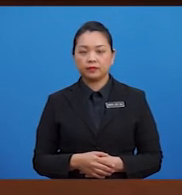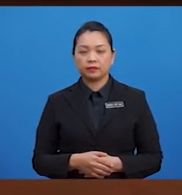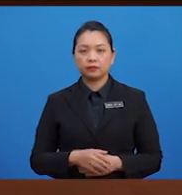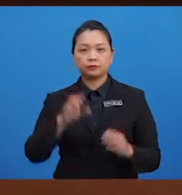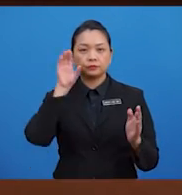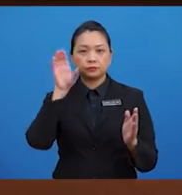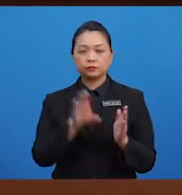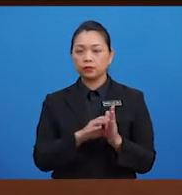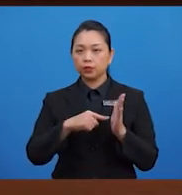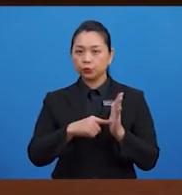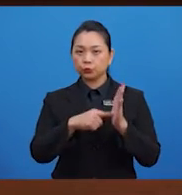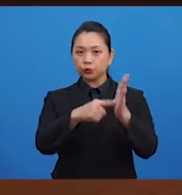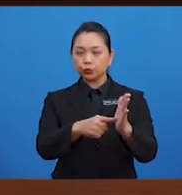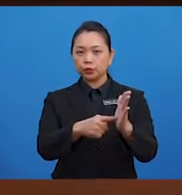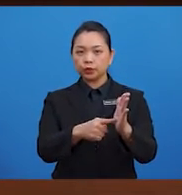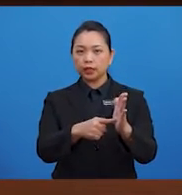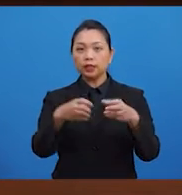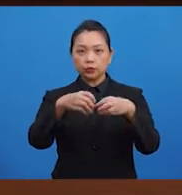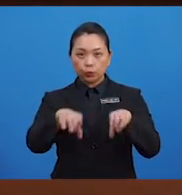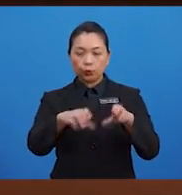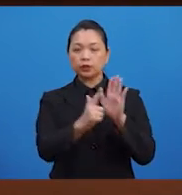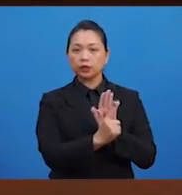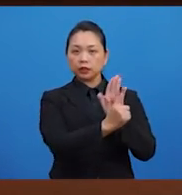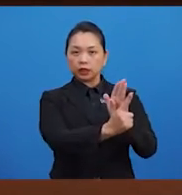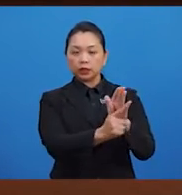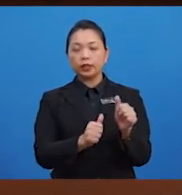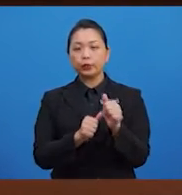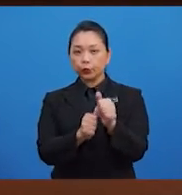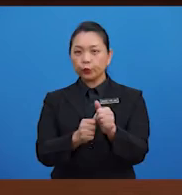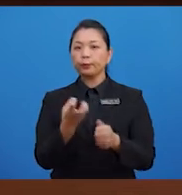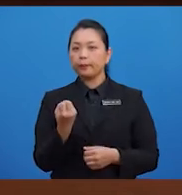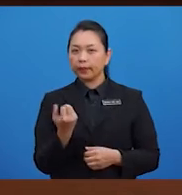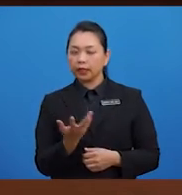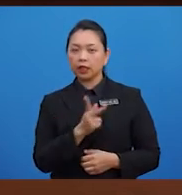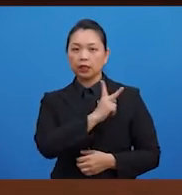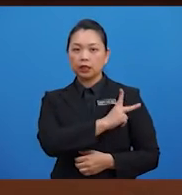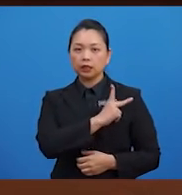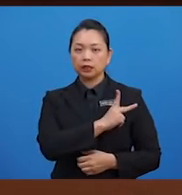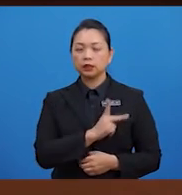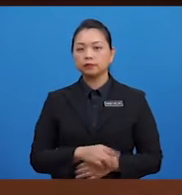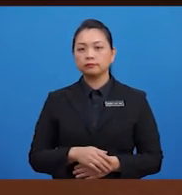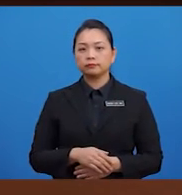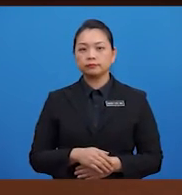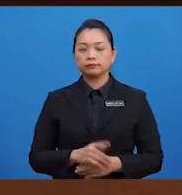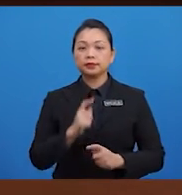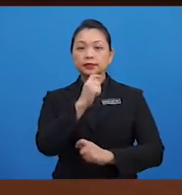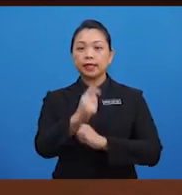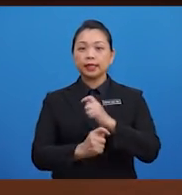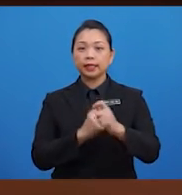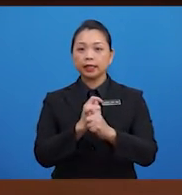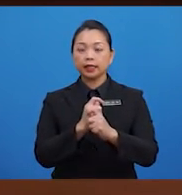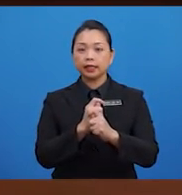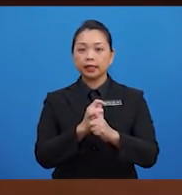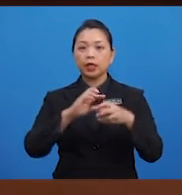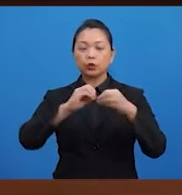Gambar menunjukkan telur dilabel mengikut beberapa kriteria seperti tarikh kutipan, nombor reban